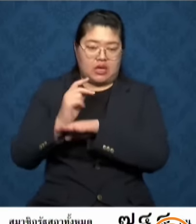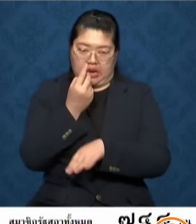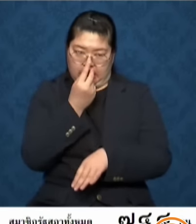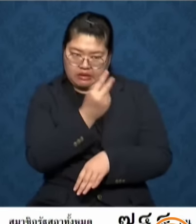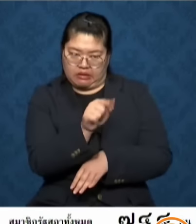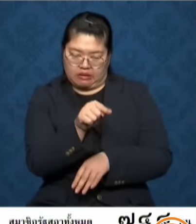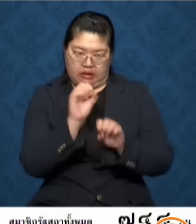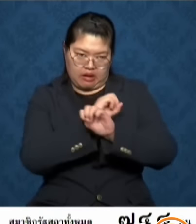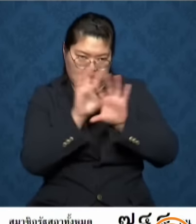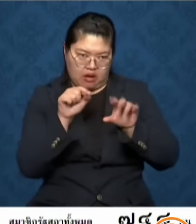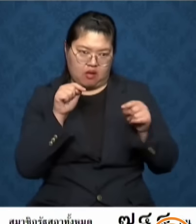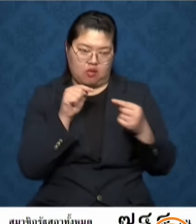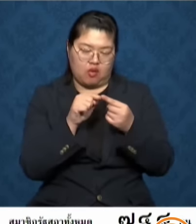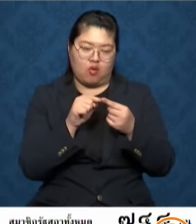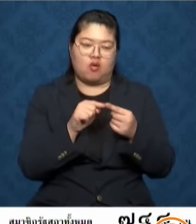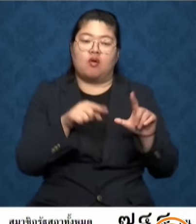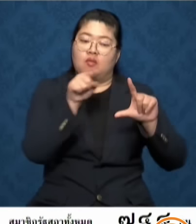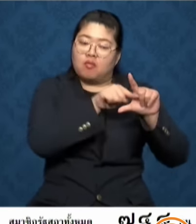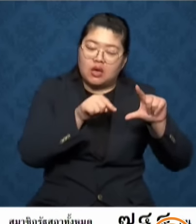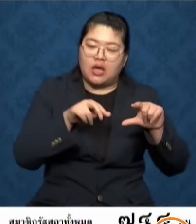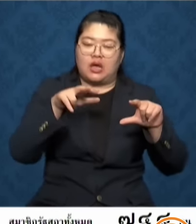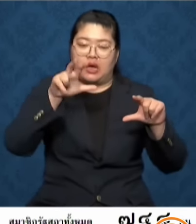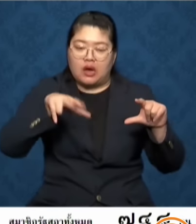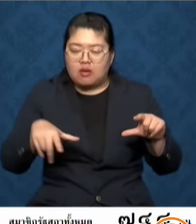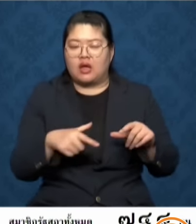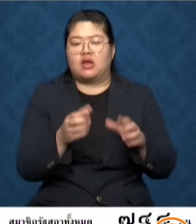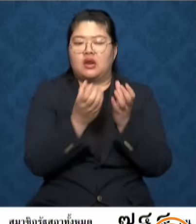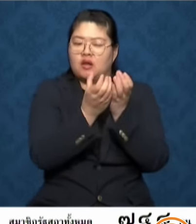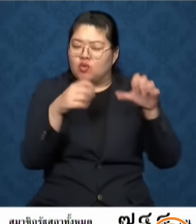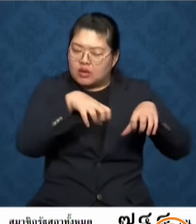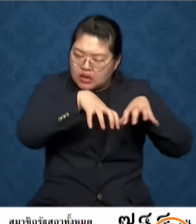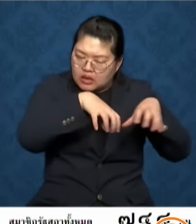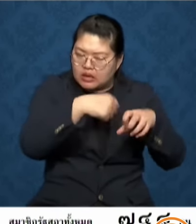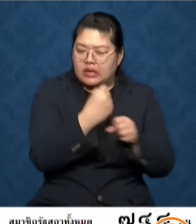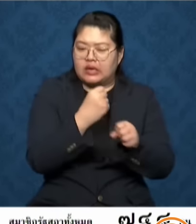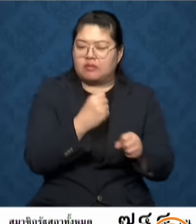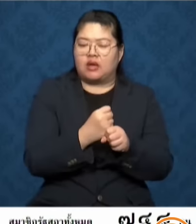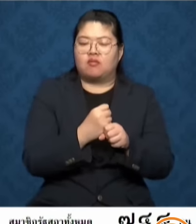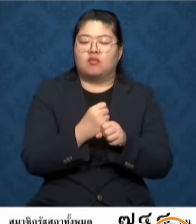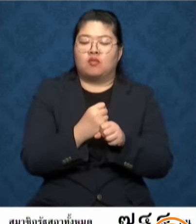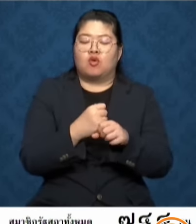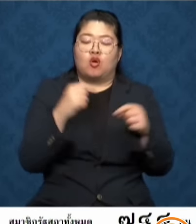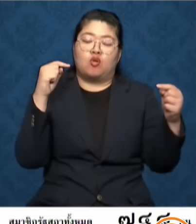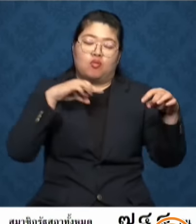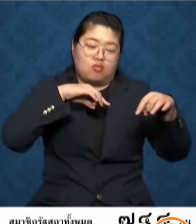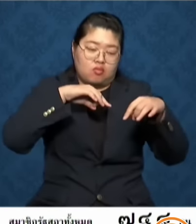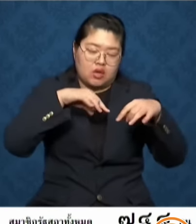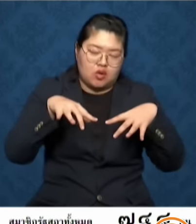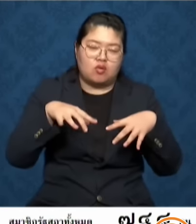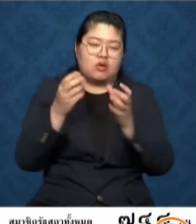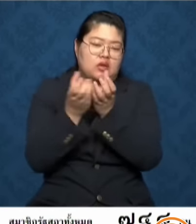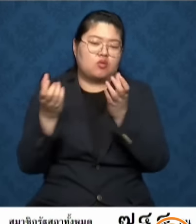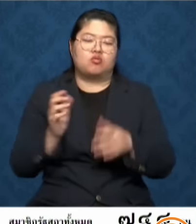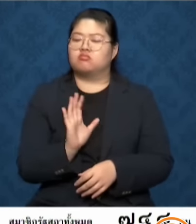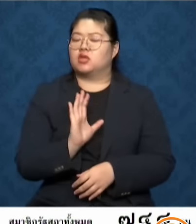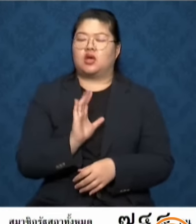ผมก็ขอ for the interviewเวลสาหงี้ไม่ได้ขัดตควว añadสรสตรูและทปทานจัดทบทวนการแตสนใจของท่านและแต